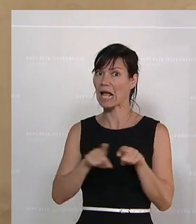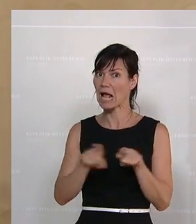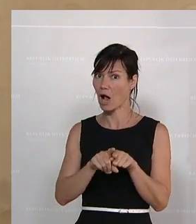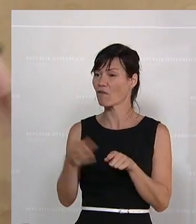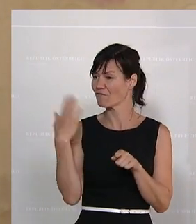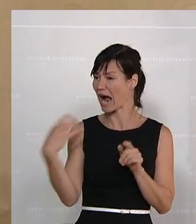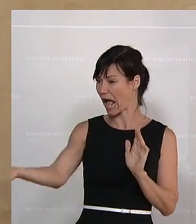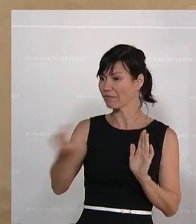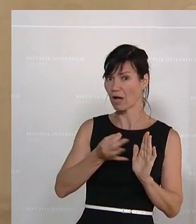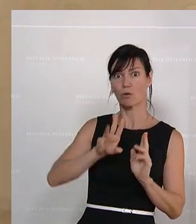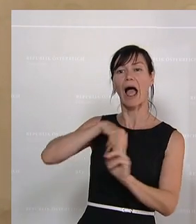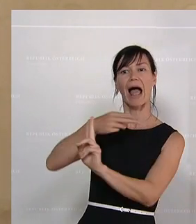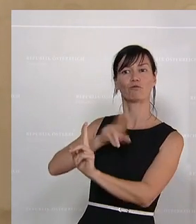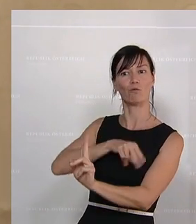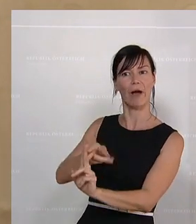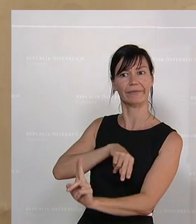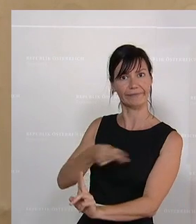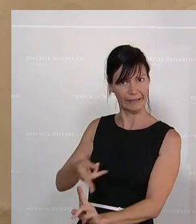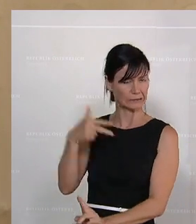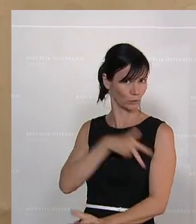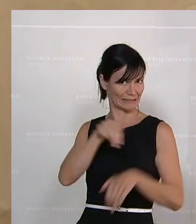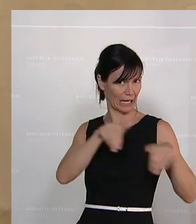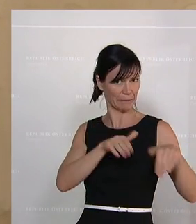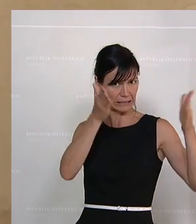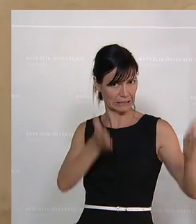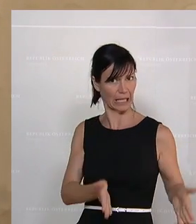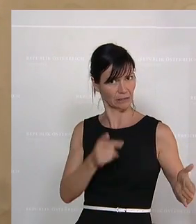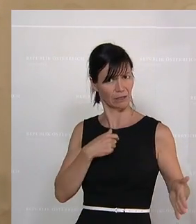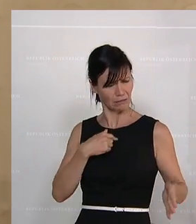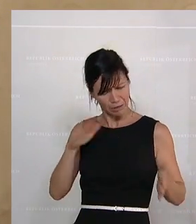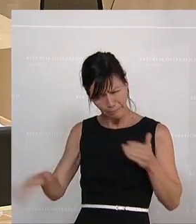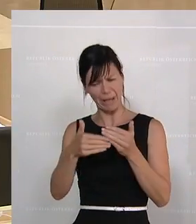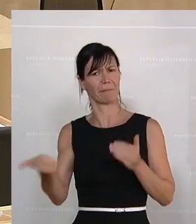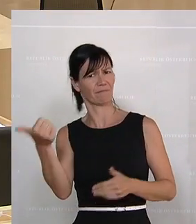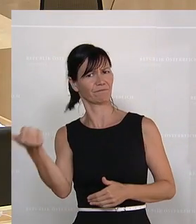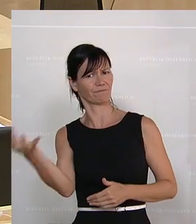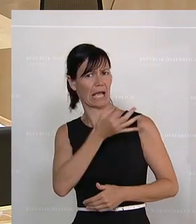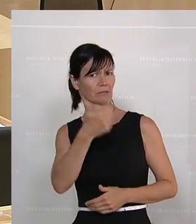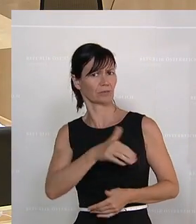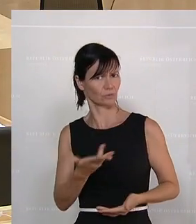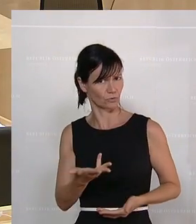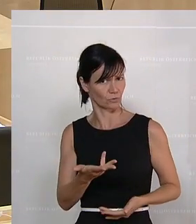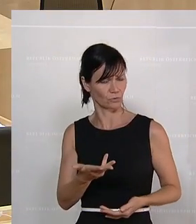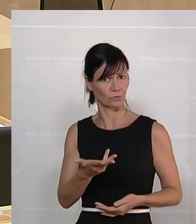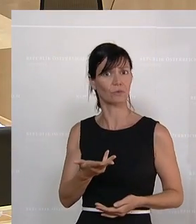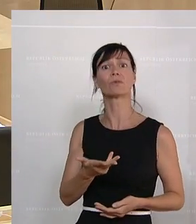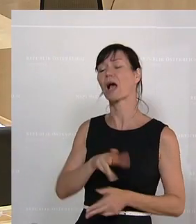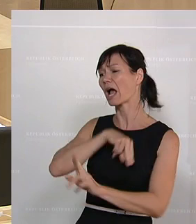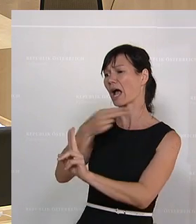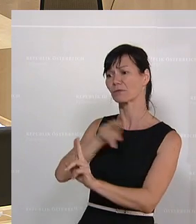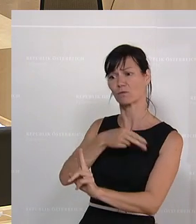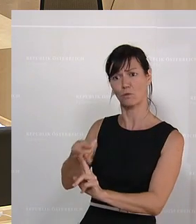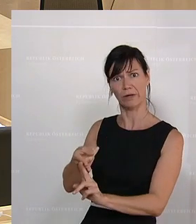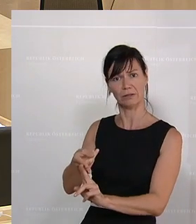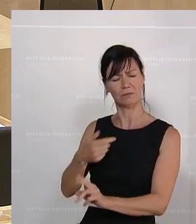anfragebeantwortung des sozialministers eine anfragebeantwortung wo wir unter anderem die